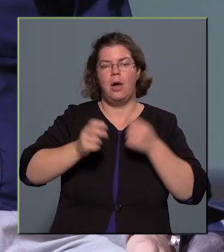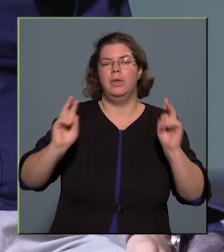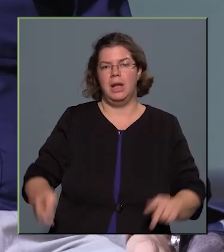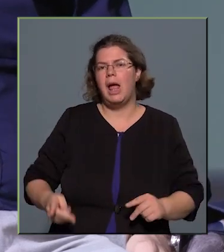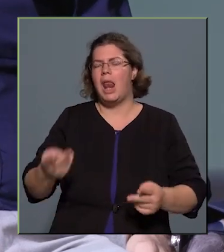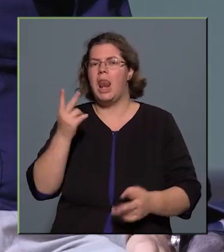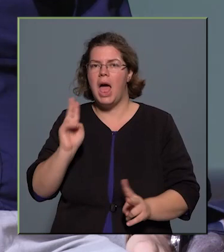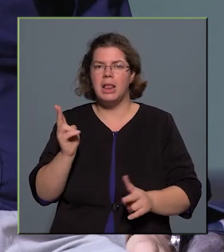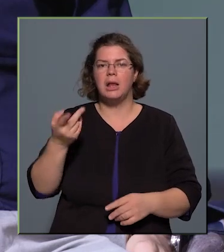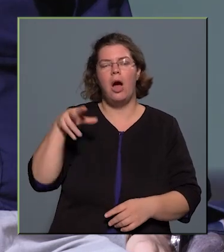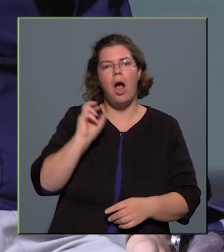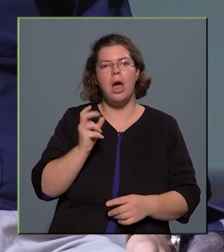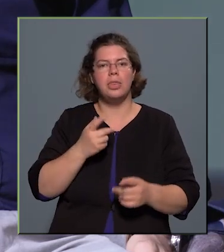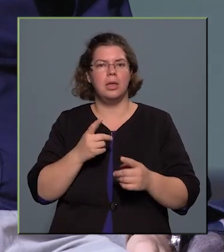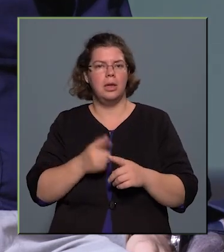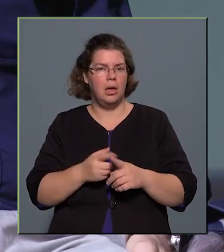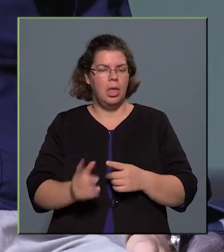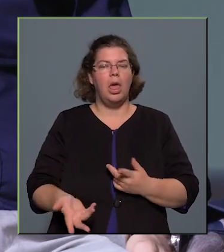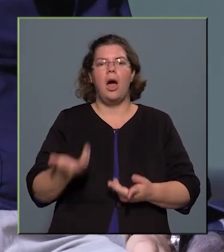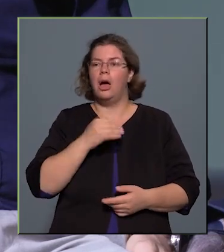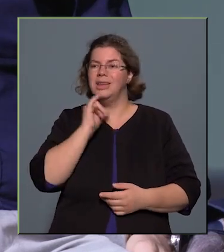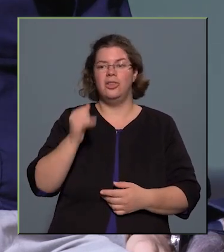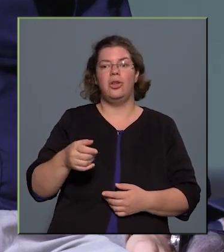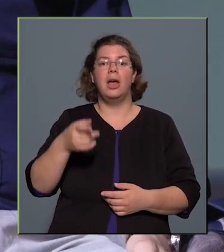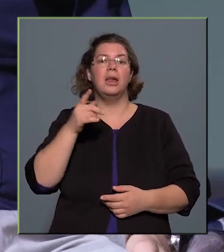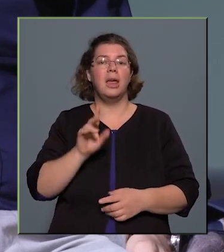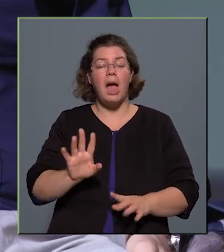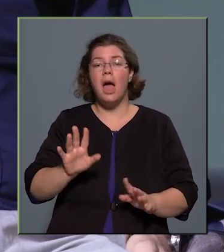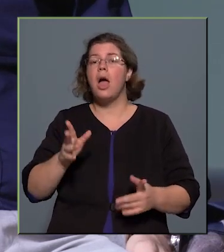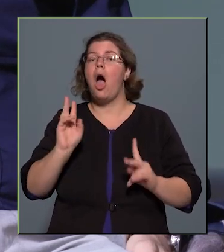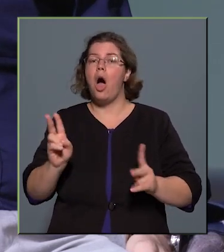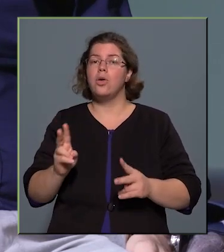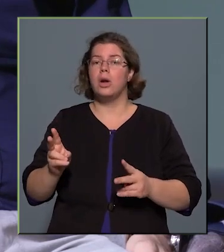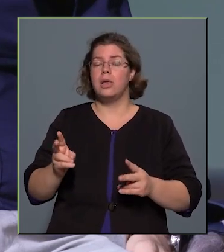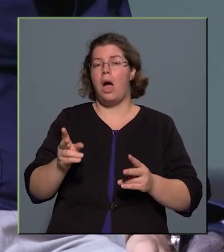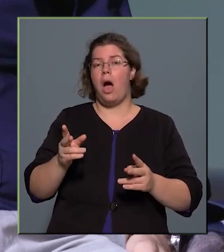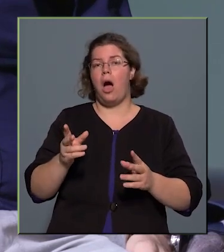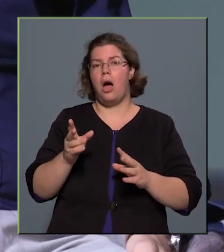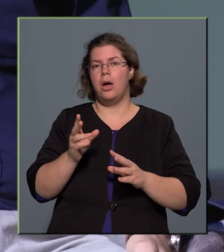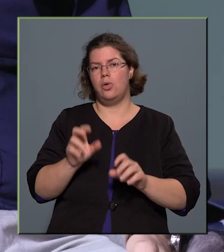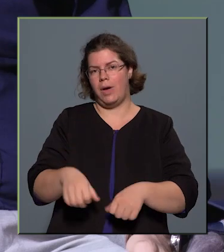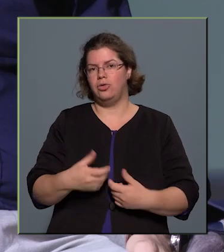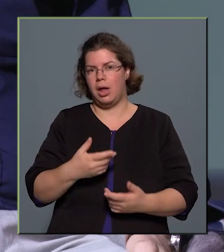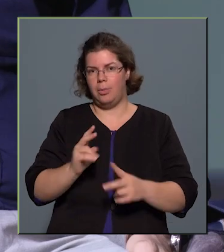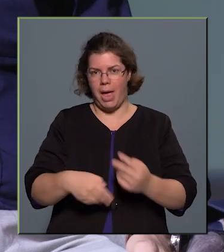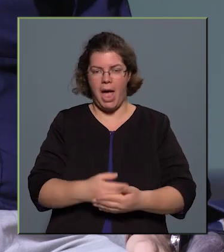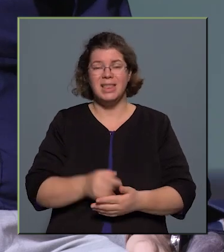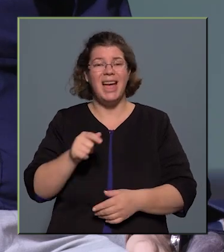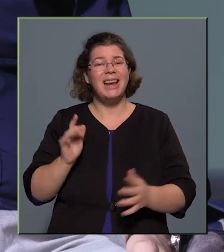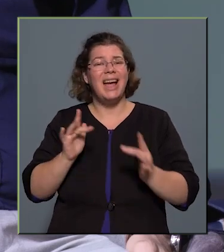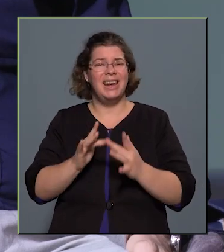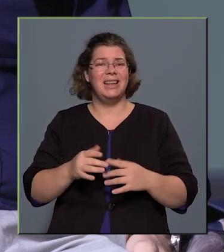már lehetett hallani, hogy ha nincs AI, akkor az a versenyképesség rovására mehet. De ennek ellenére a vezetők